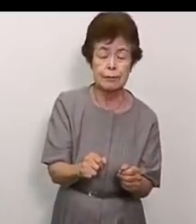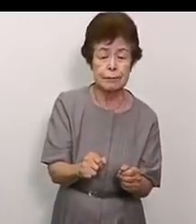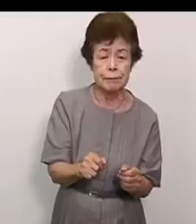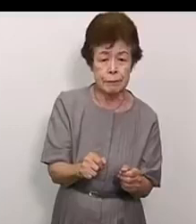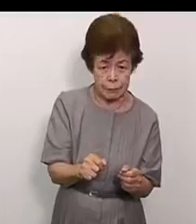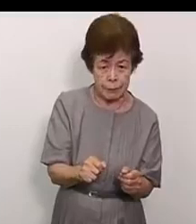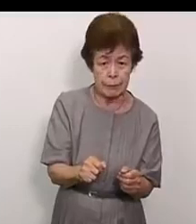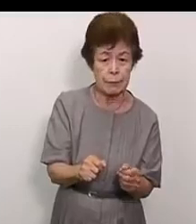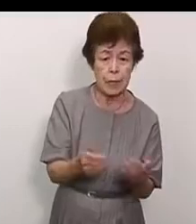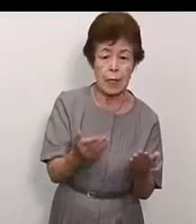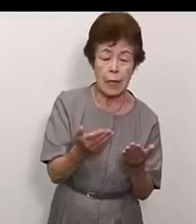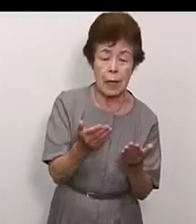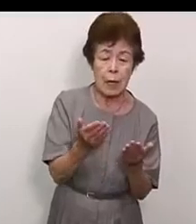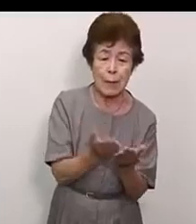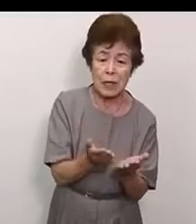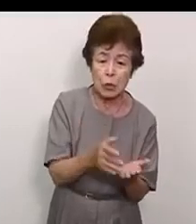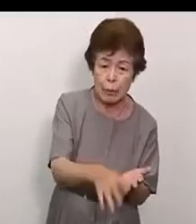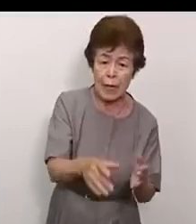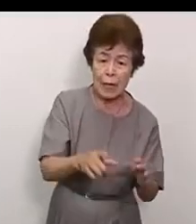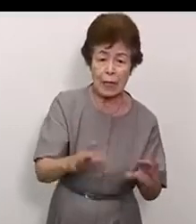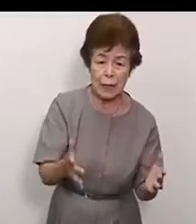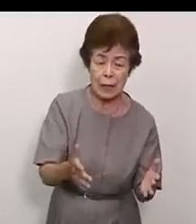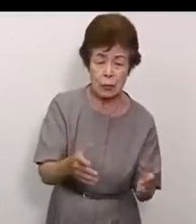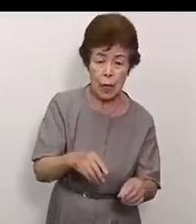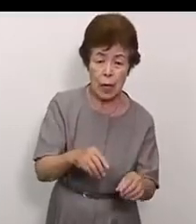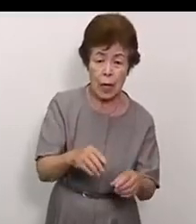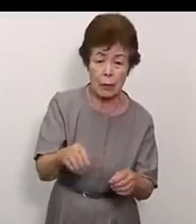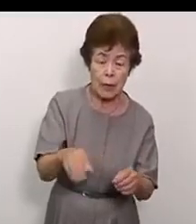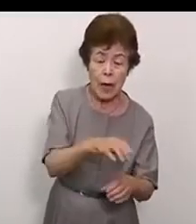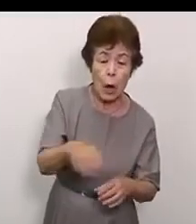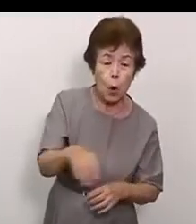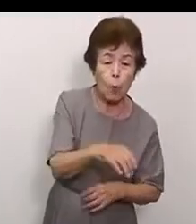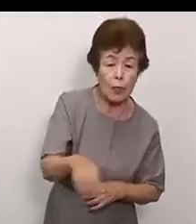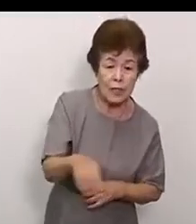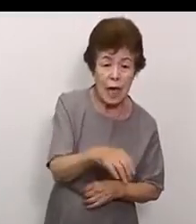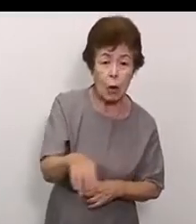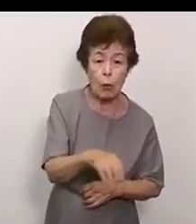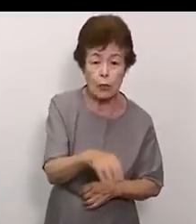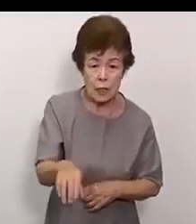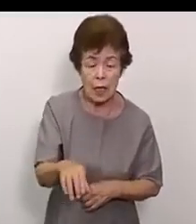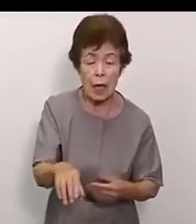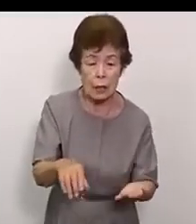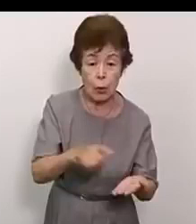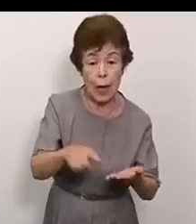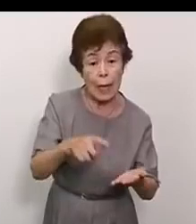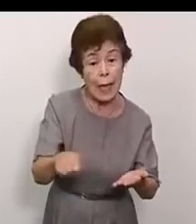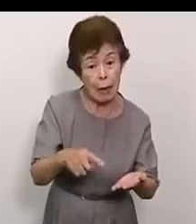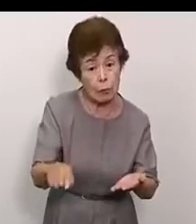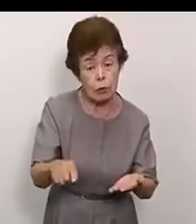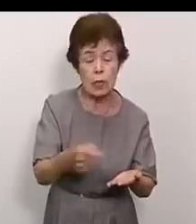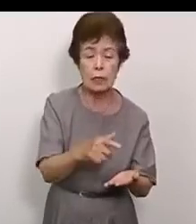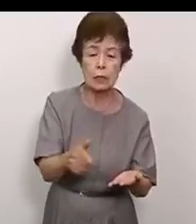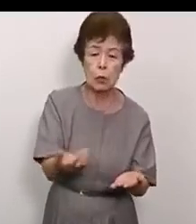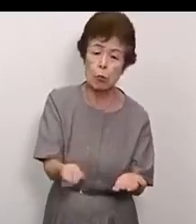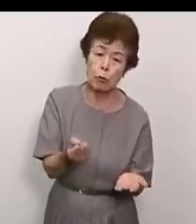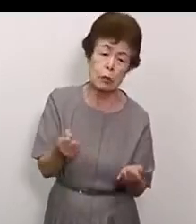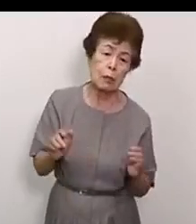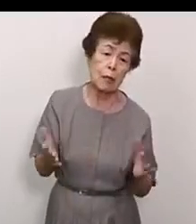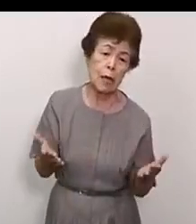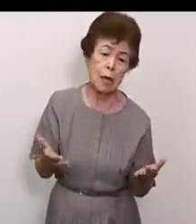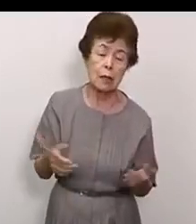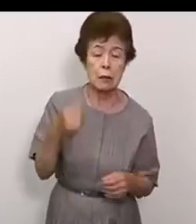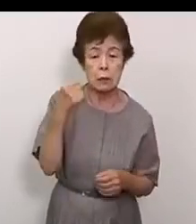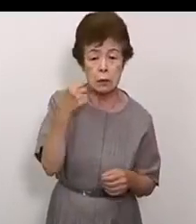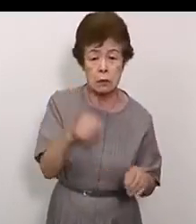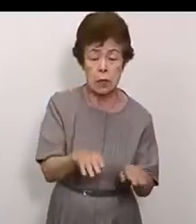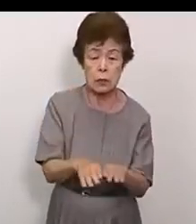持てないとか、あと、おもちゃとかゲームですよね、友達みんなが持ってるのに持てないですとか、あと夏休みとか、長